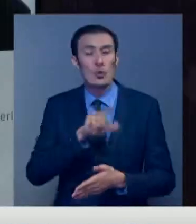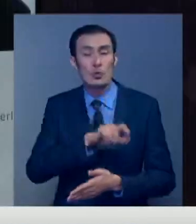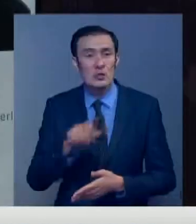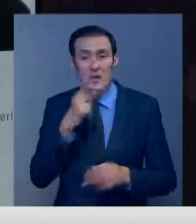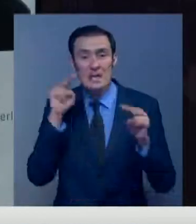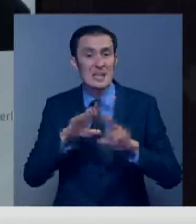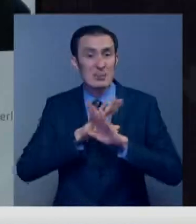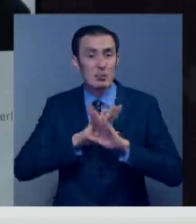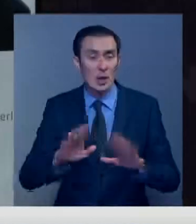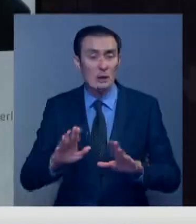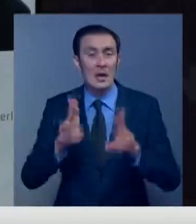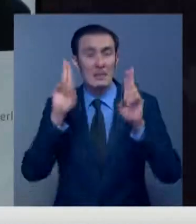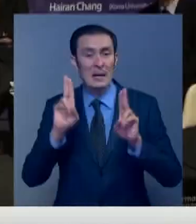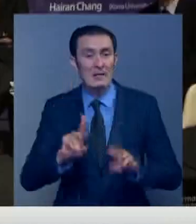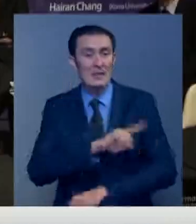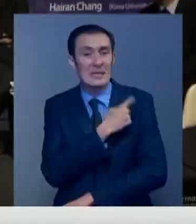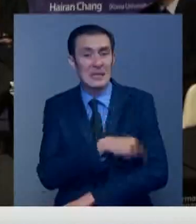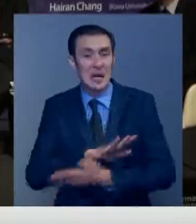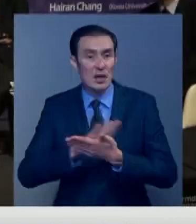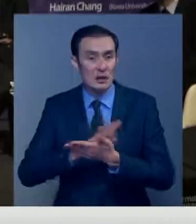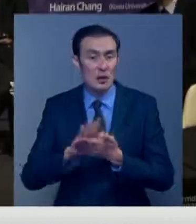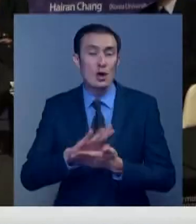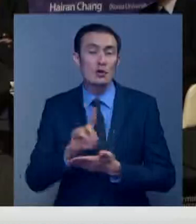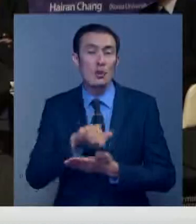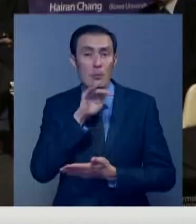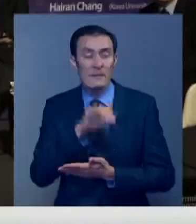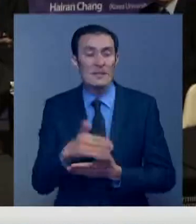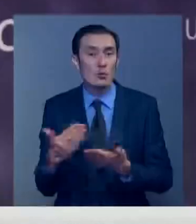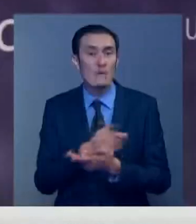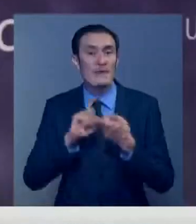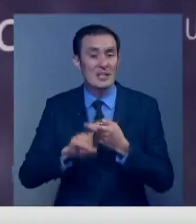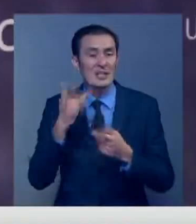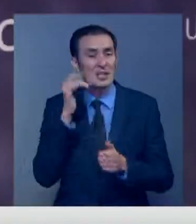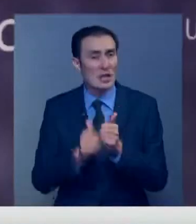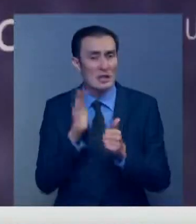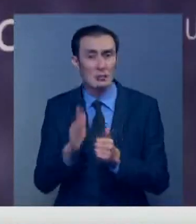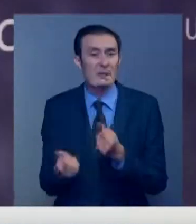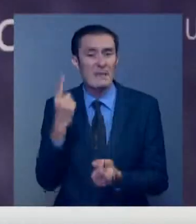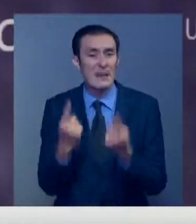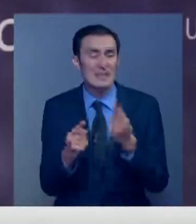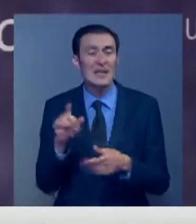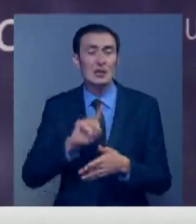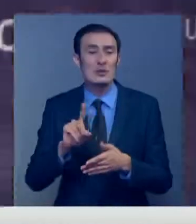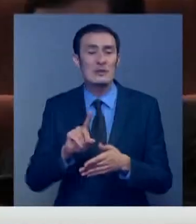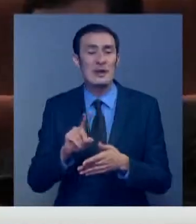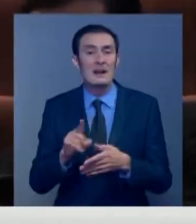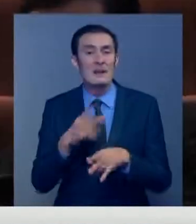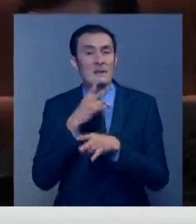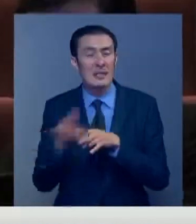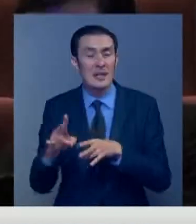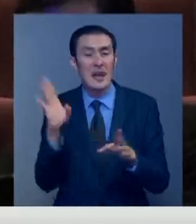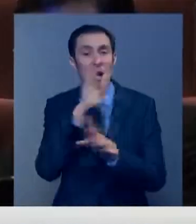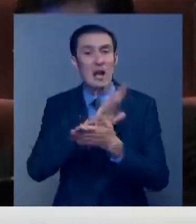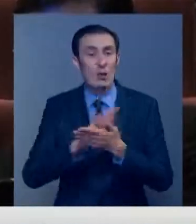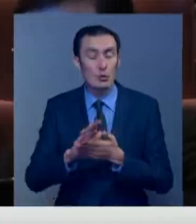не соблюдают санитарные правила. При этом профессор считает, что новые инфекции будут часто появляться из-за влияния на экологию. Но